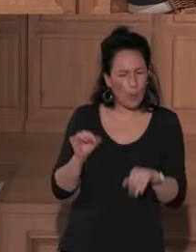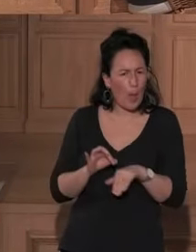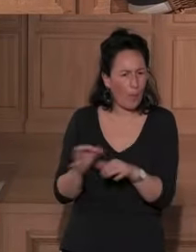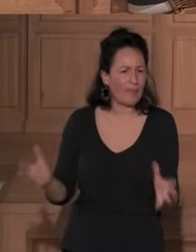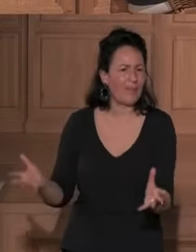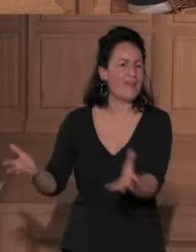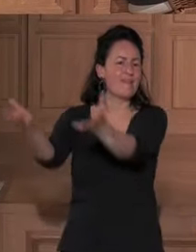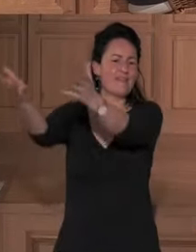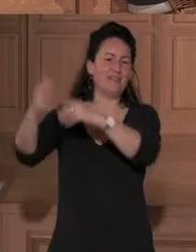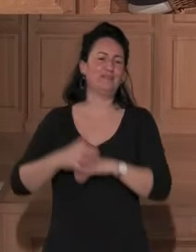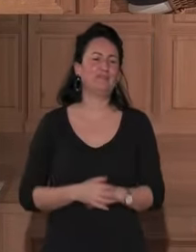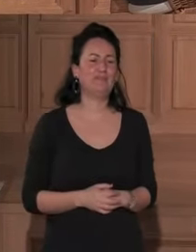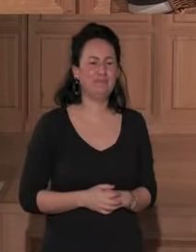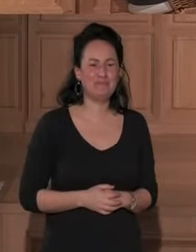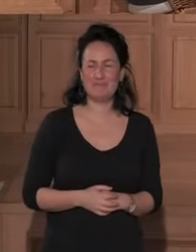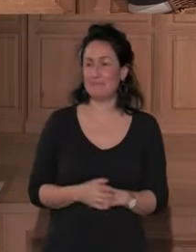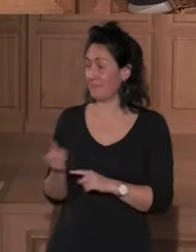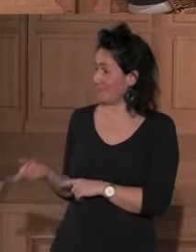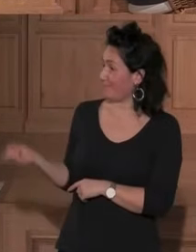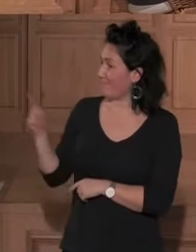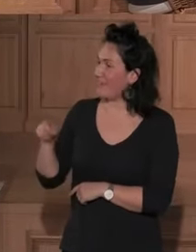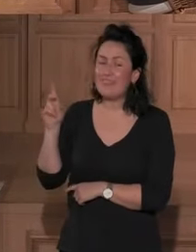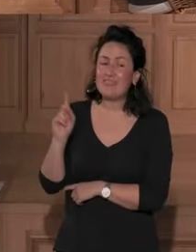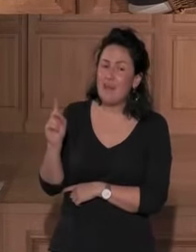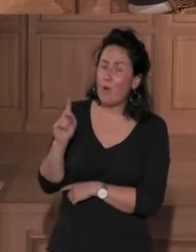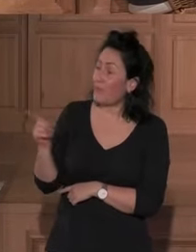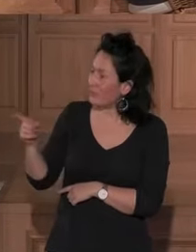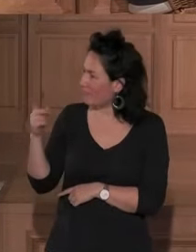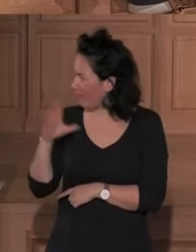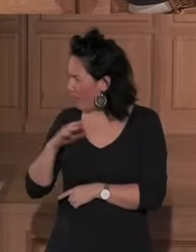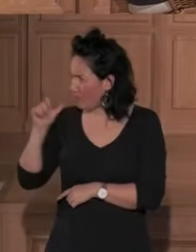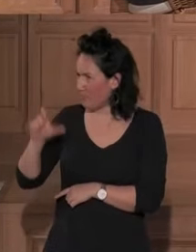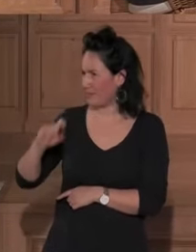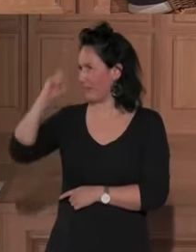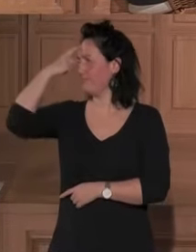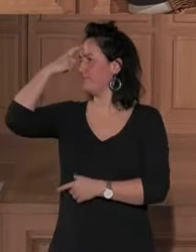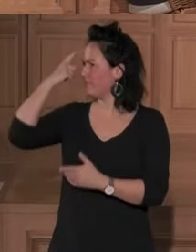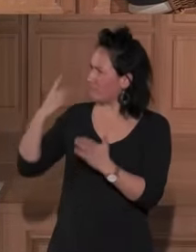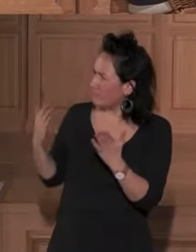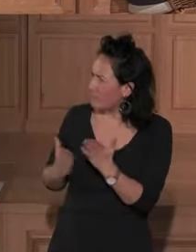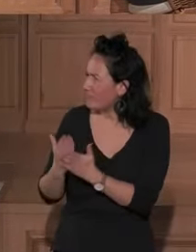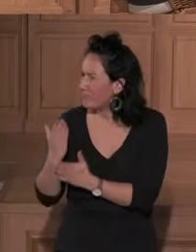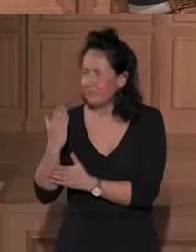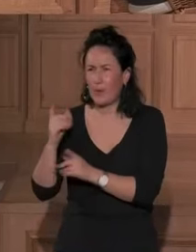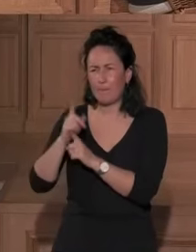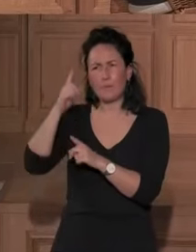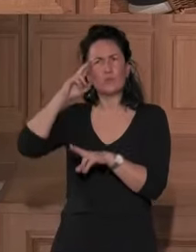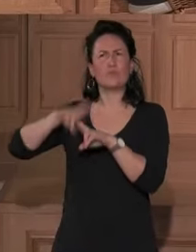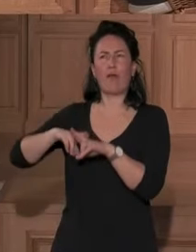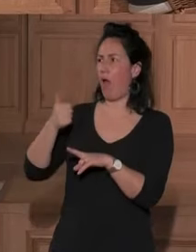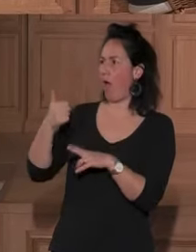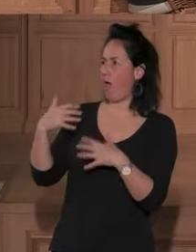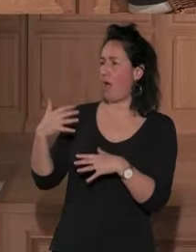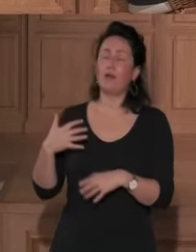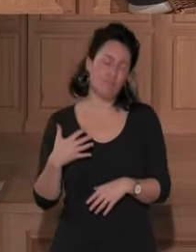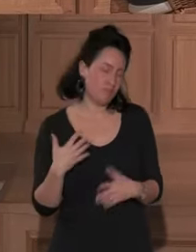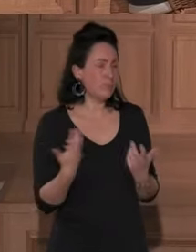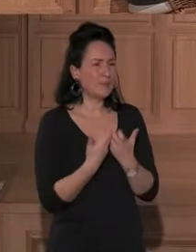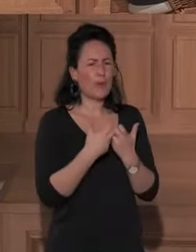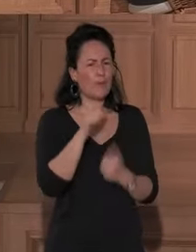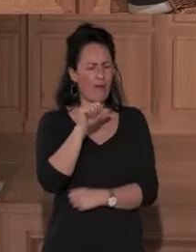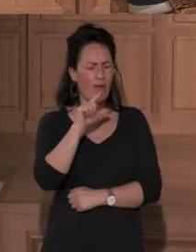parcours, Daoud, vous ? Donc, juste pour concrétiser un peu cette histoire. Nous, on en a beaucoup, hein, mais on a. Une, il faut en choisir. Faut choisir. Ouais, moi, j'ai Alexis,